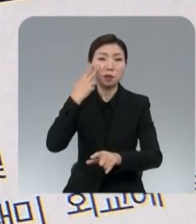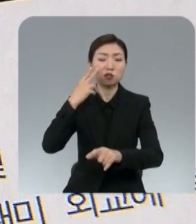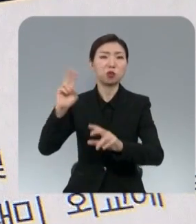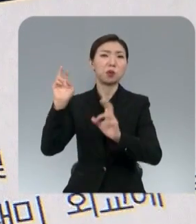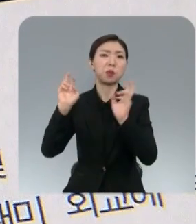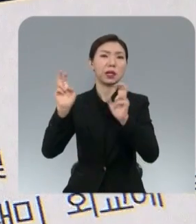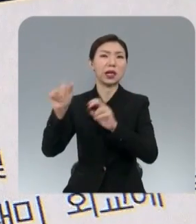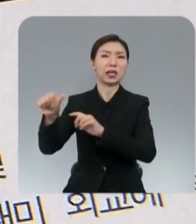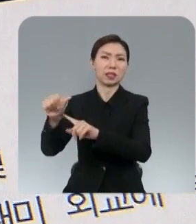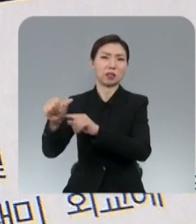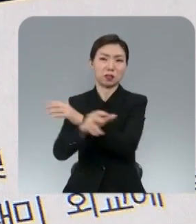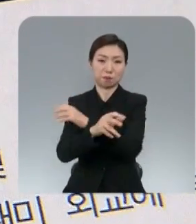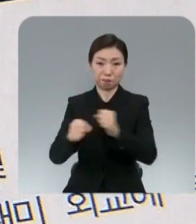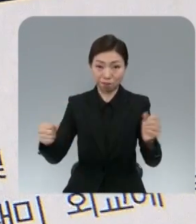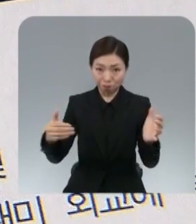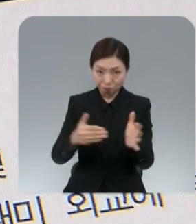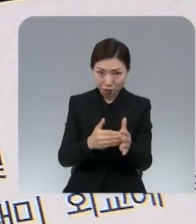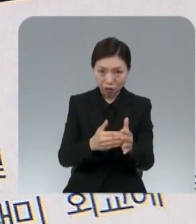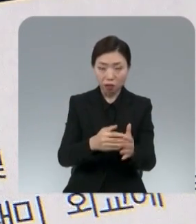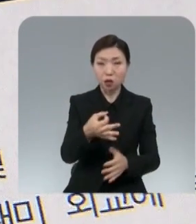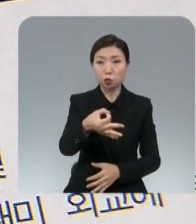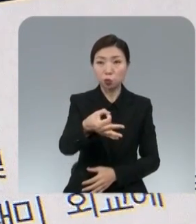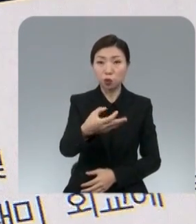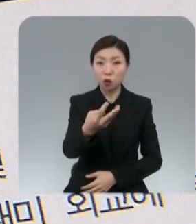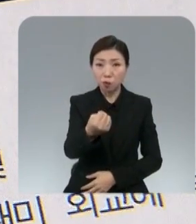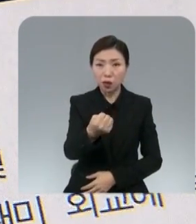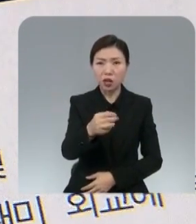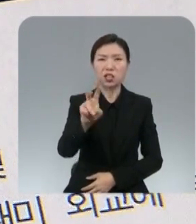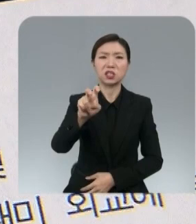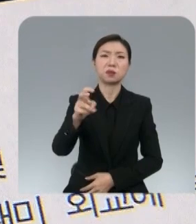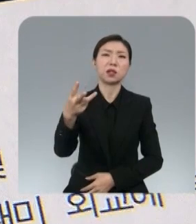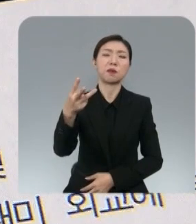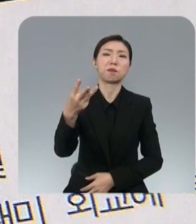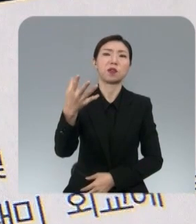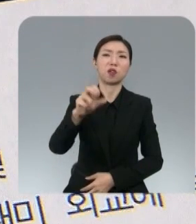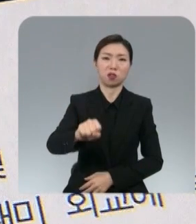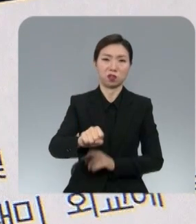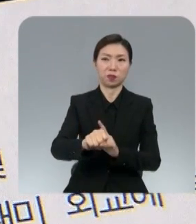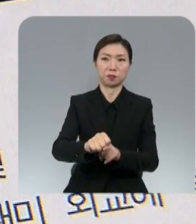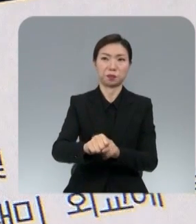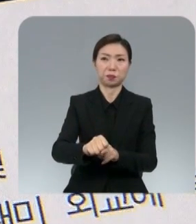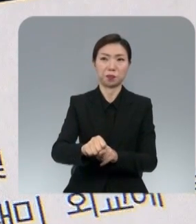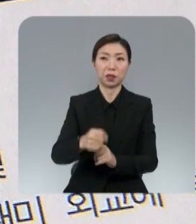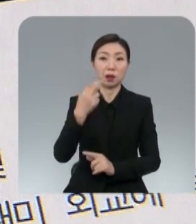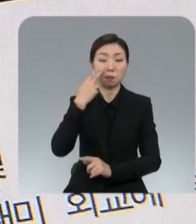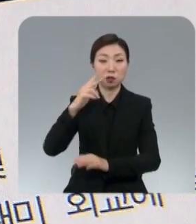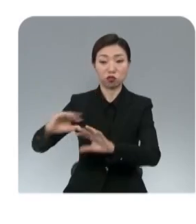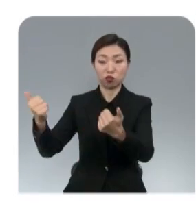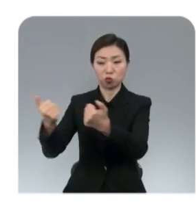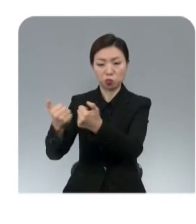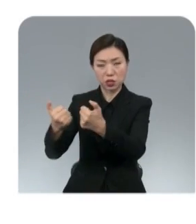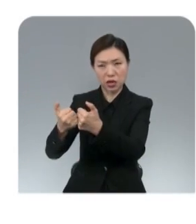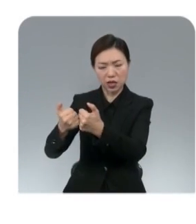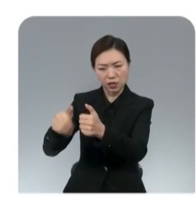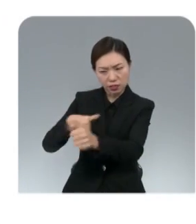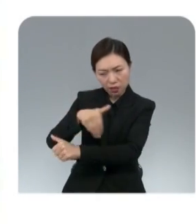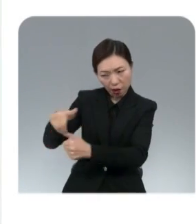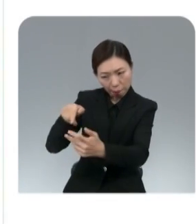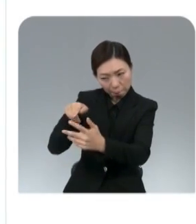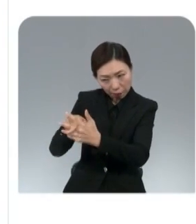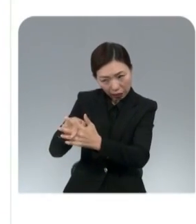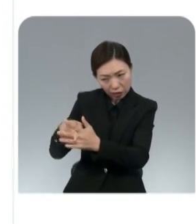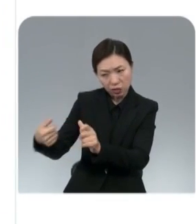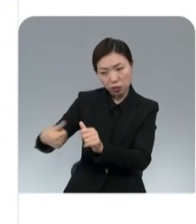넘는 예산을 편성했습니다. 미 의회 관련 사항, 법안이나 제도에 대한 자문을 받는 계약입니다. 그런데도